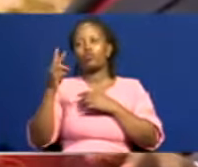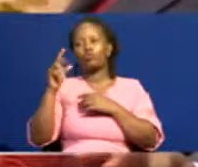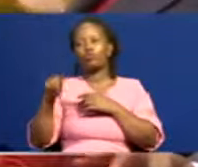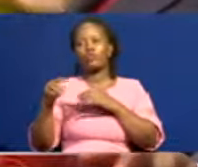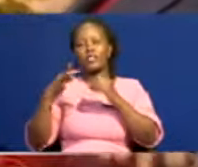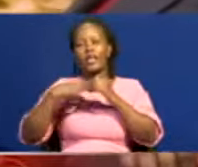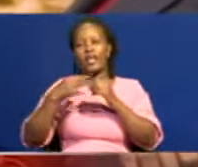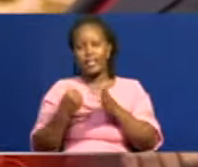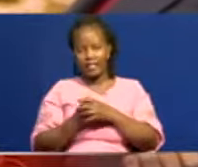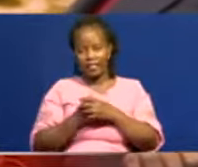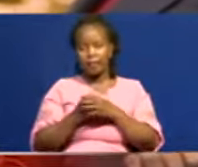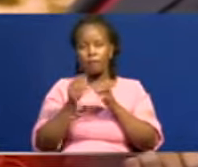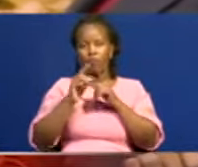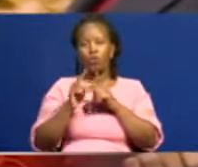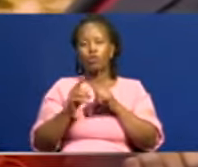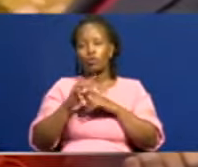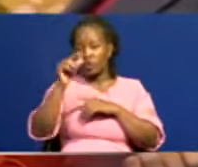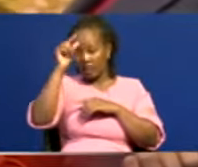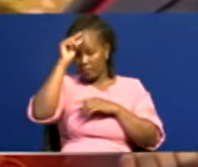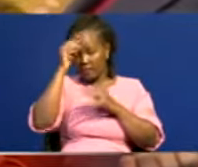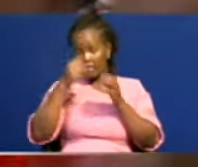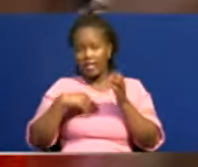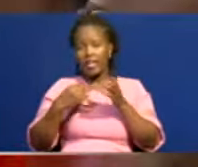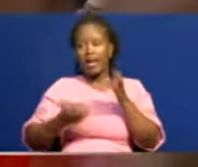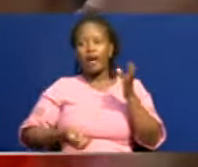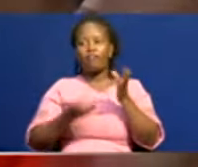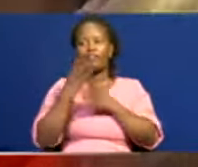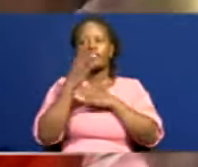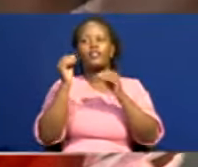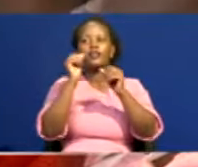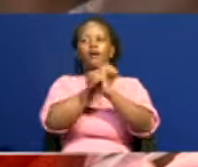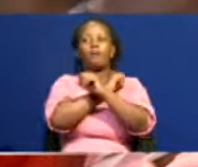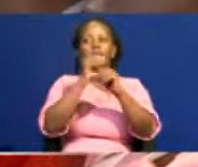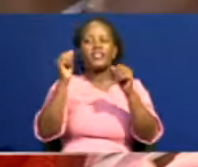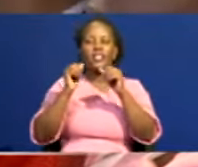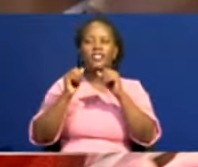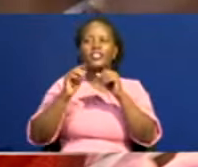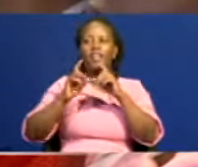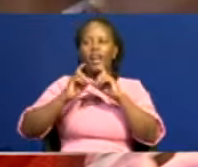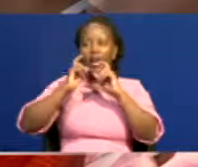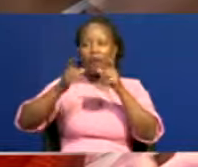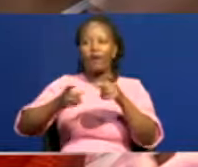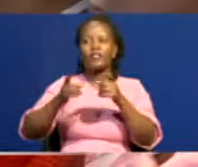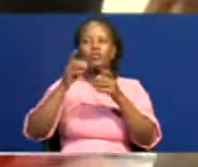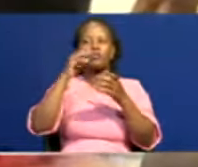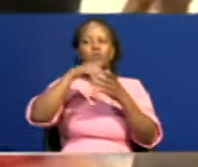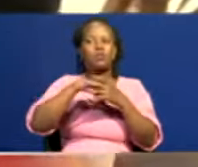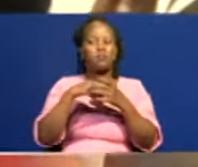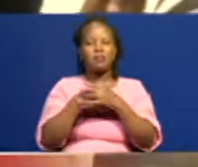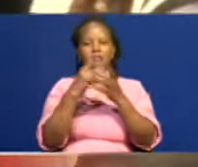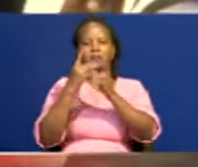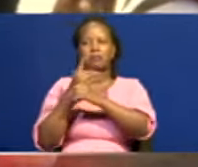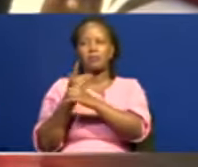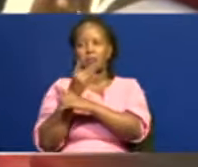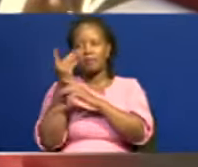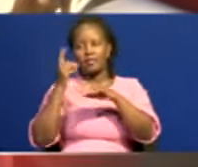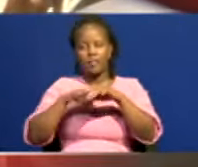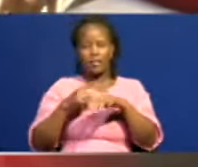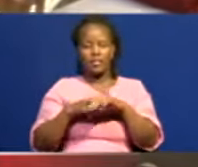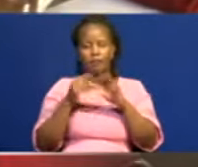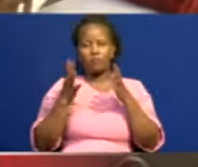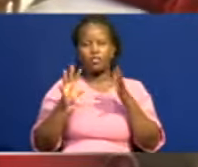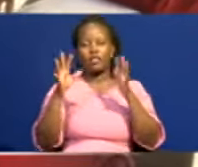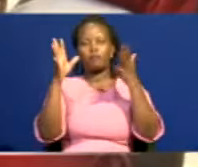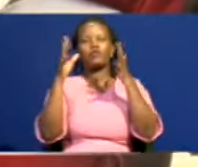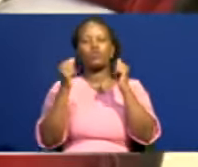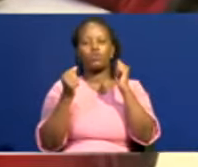taifa alisema serikali imezindua tuzo la rais la ubunifu ili kuwatambua na kuwatuza wabunifu mashuhuri wakati wa sherehe zijazo